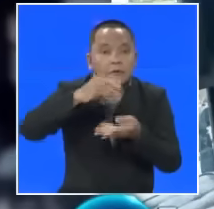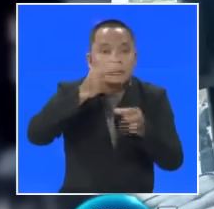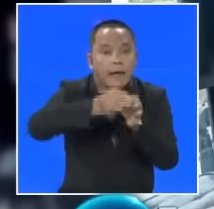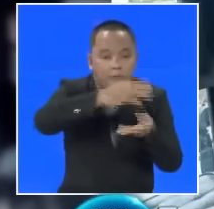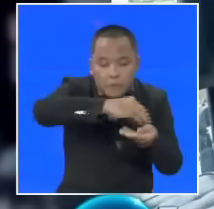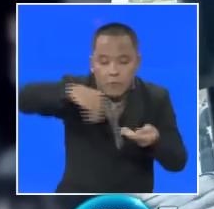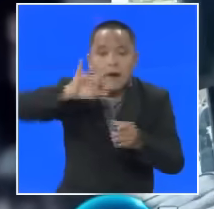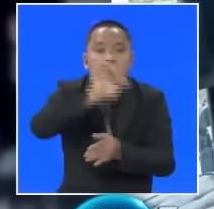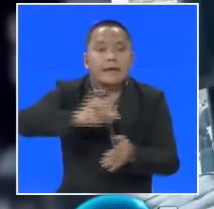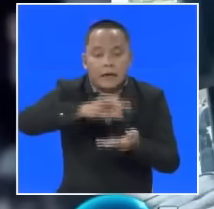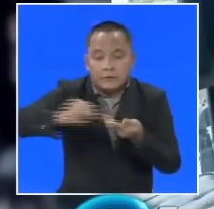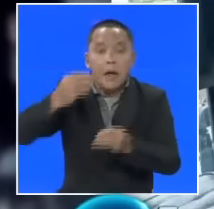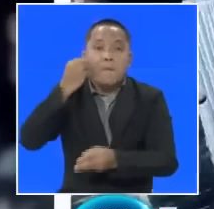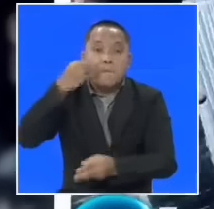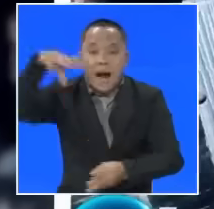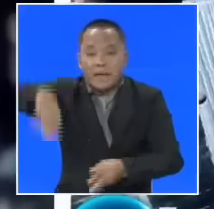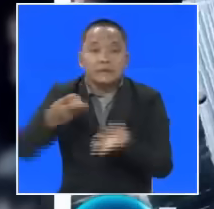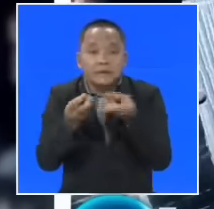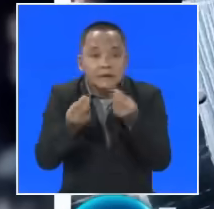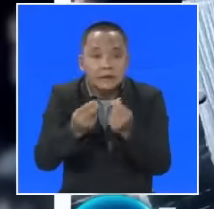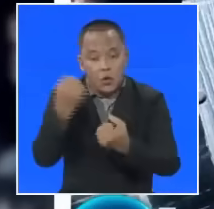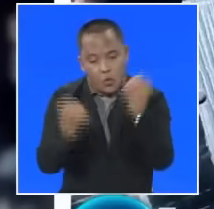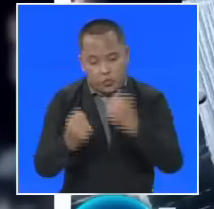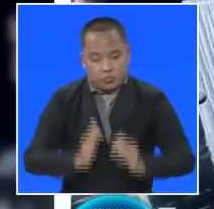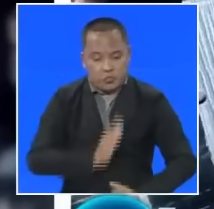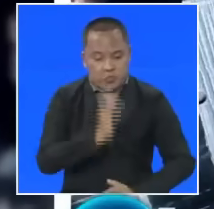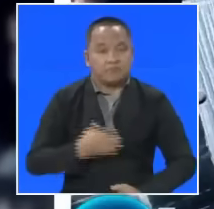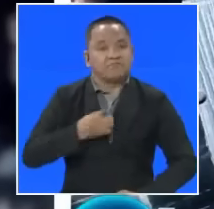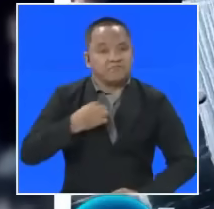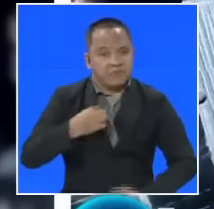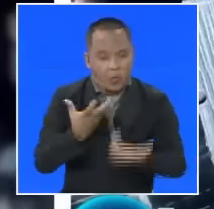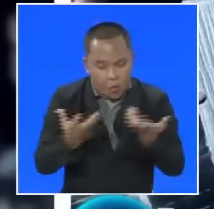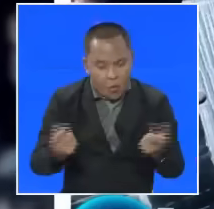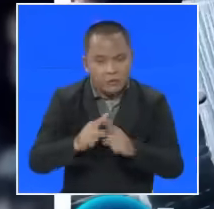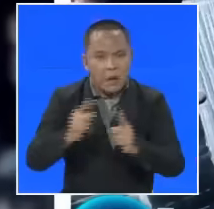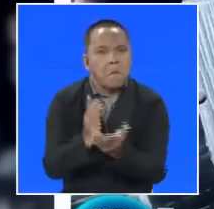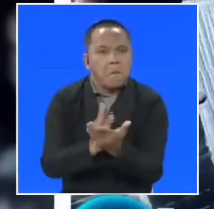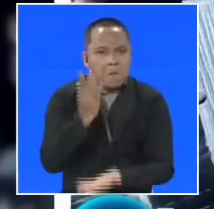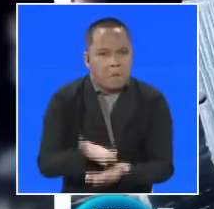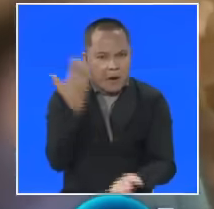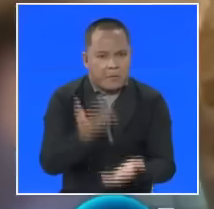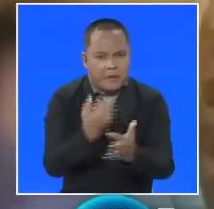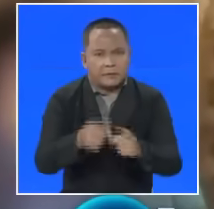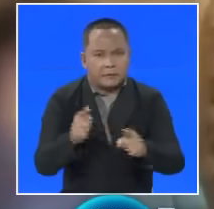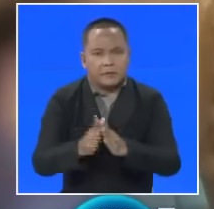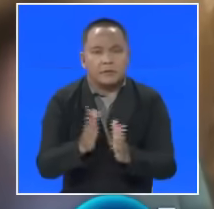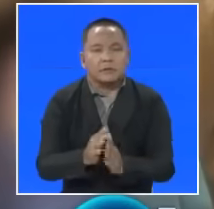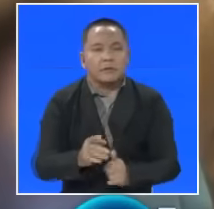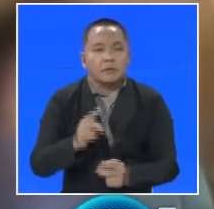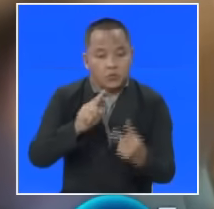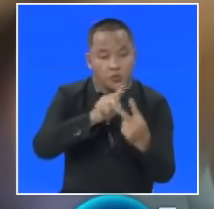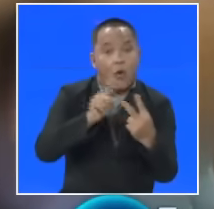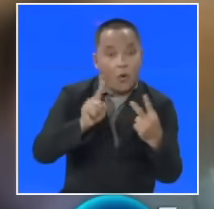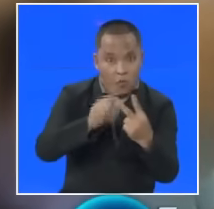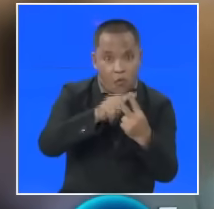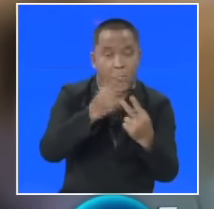ของเครือญาติซื้อบ้านซื้อที่ดินรถหรูเสื้อผ้าและก็ข้าวของเครื่องใช้แบรนด์เนมซึ่งทมนวันกับภูชิติ